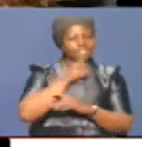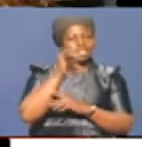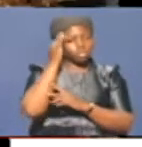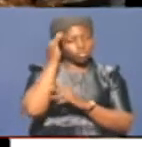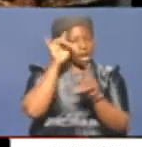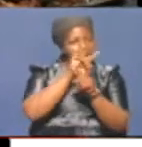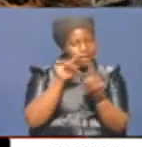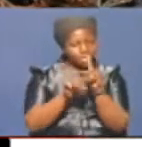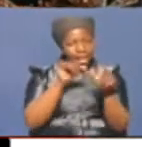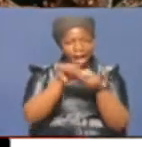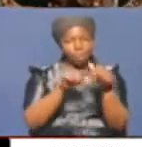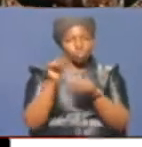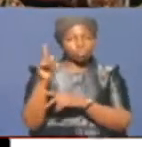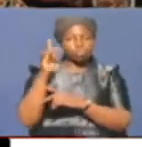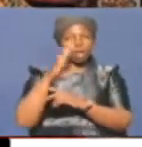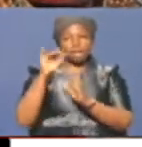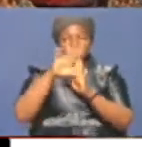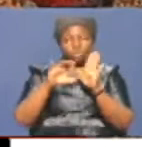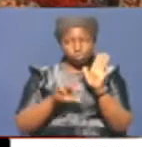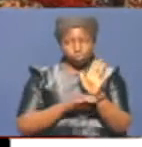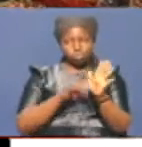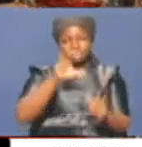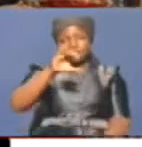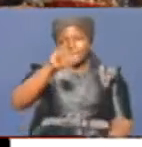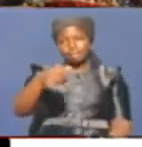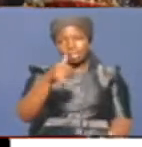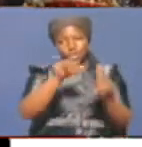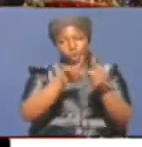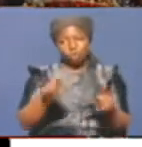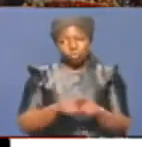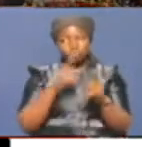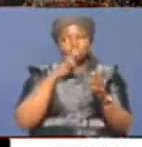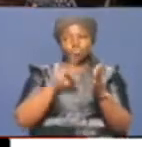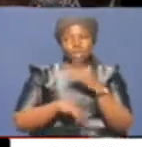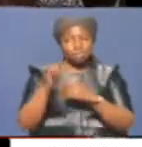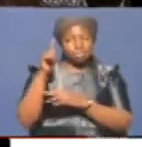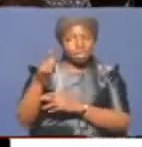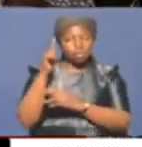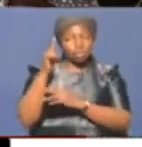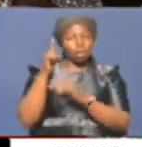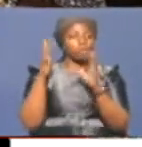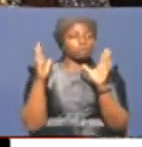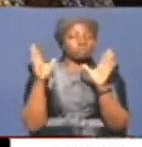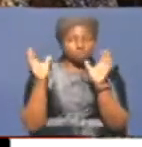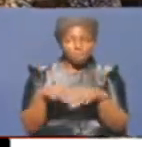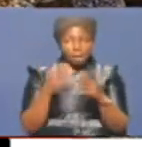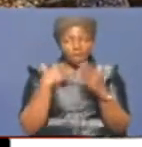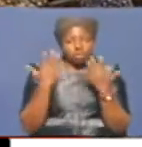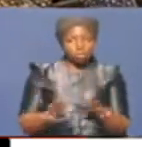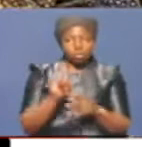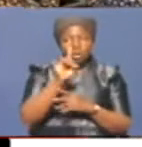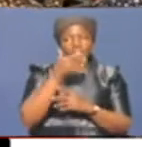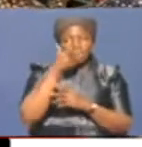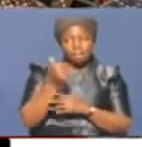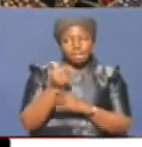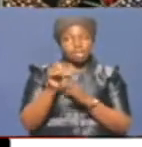sheria. Jaji mkuu Martha Koome katika taarifa amesema tasnia ya wanasheria imempoteza mmoja wa mawakili bora aliyekuwa kielelezo